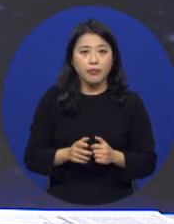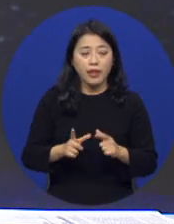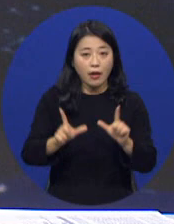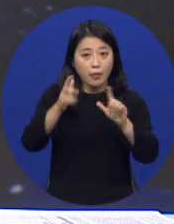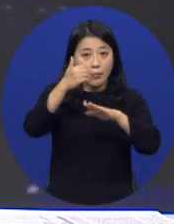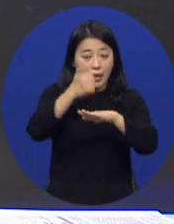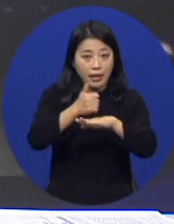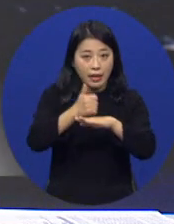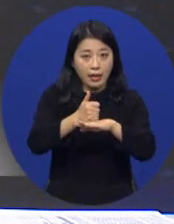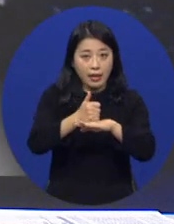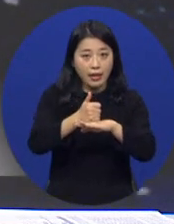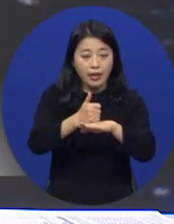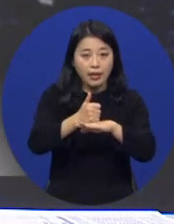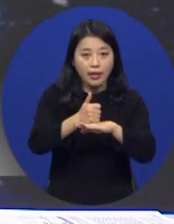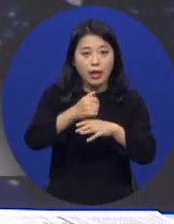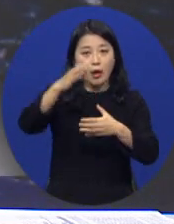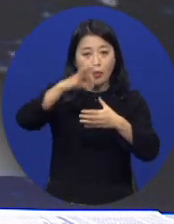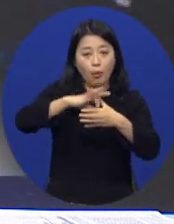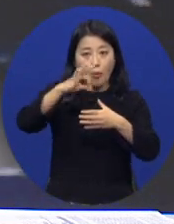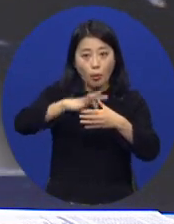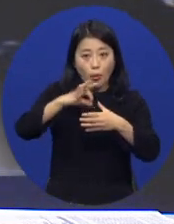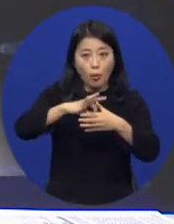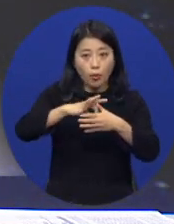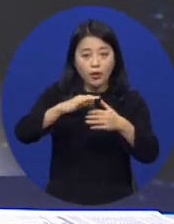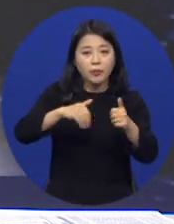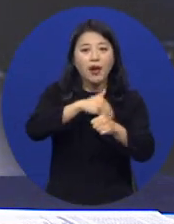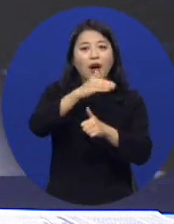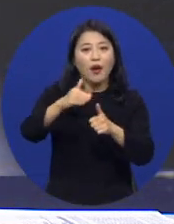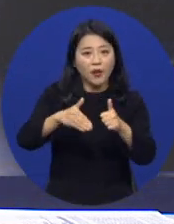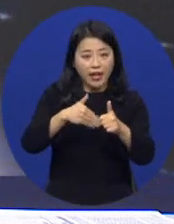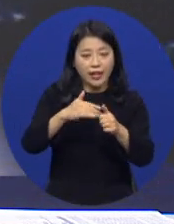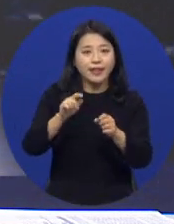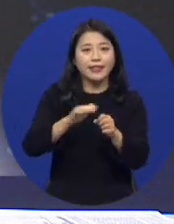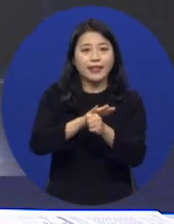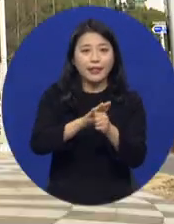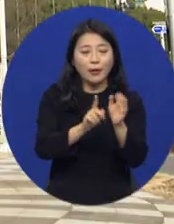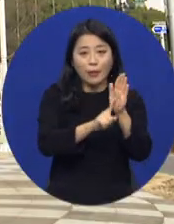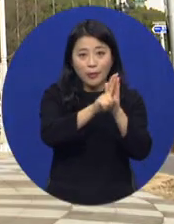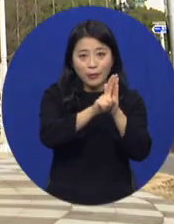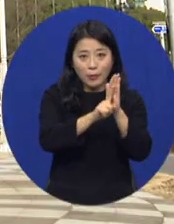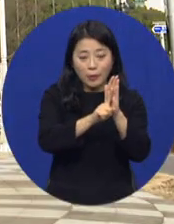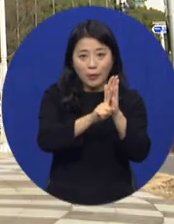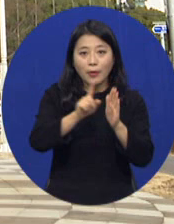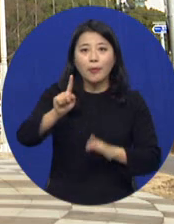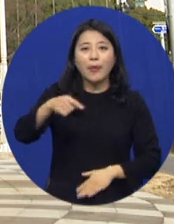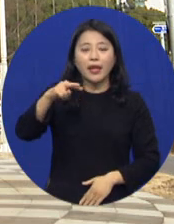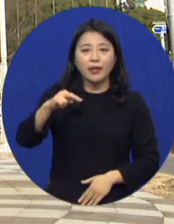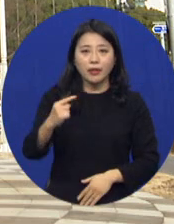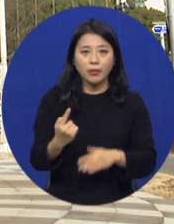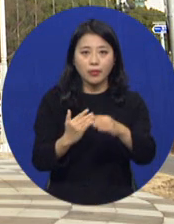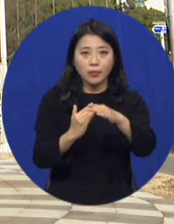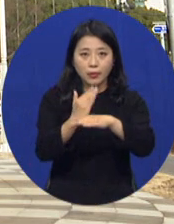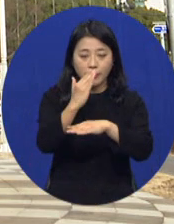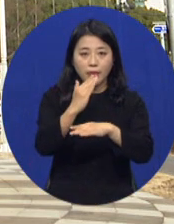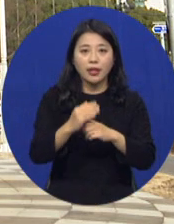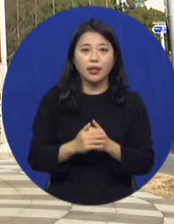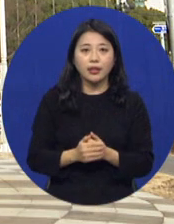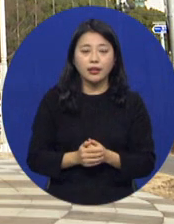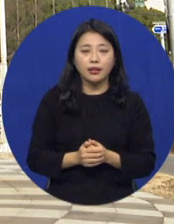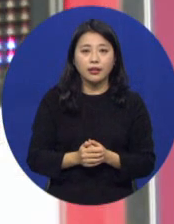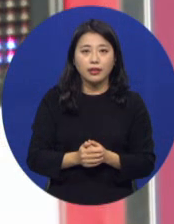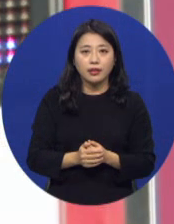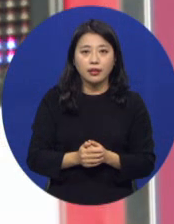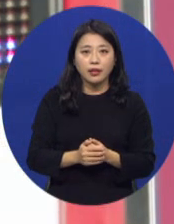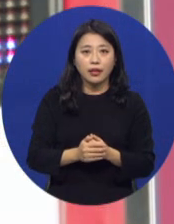연말연시 이후 돕기 모금 현황을 보여주는 제주지역 사랑의 온도 탑 수은주가 100도를 돌파했습니다 제주